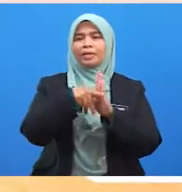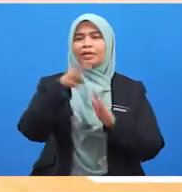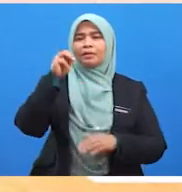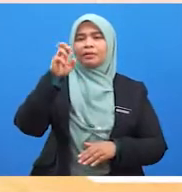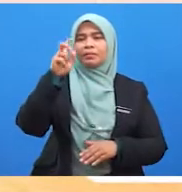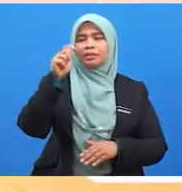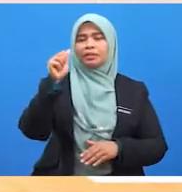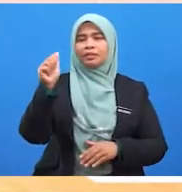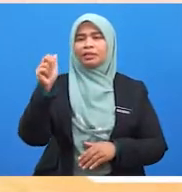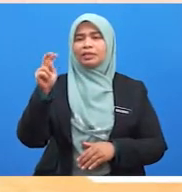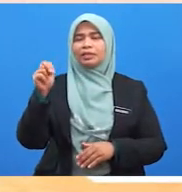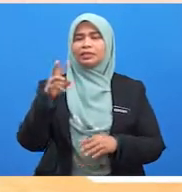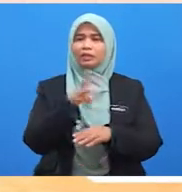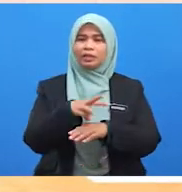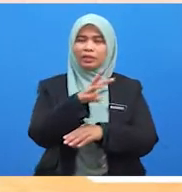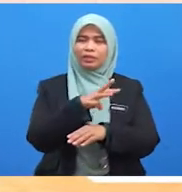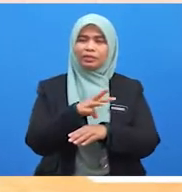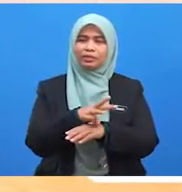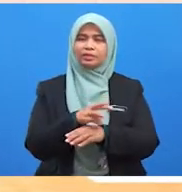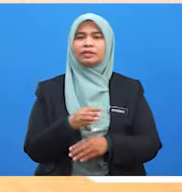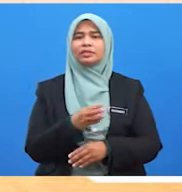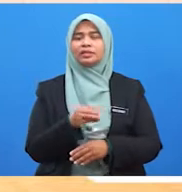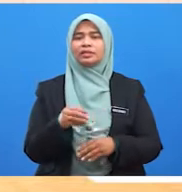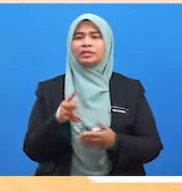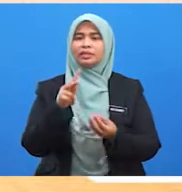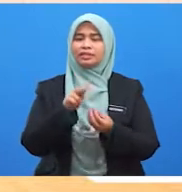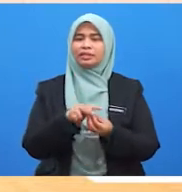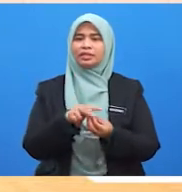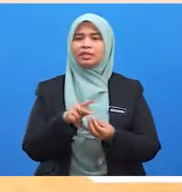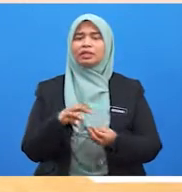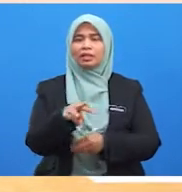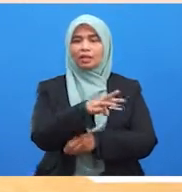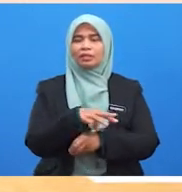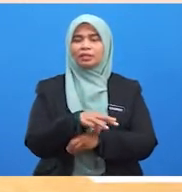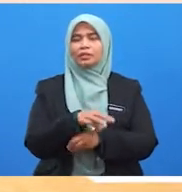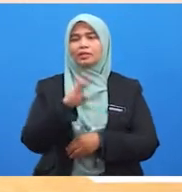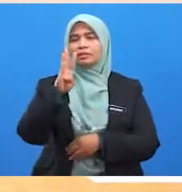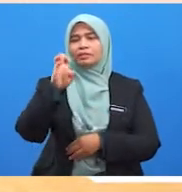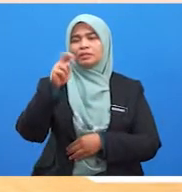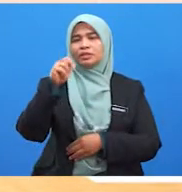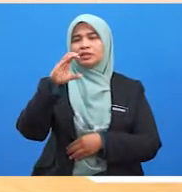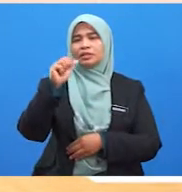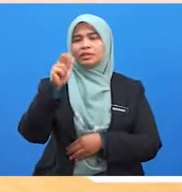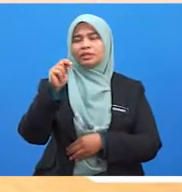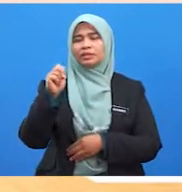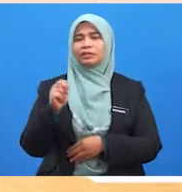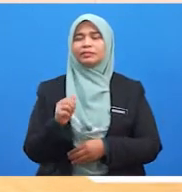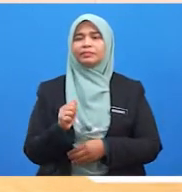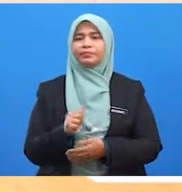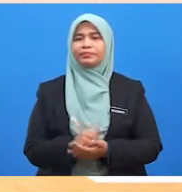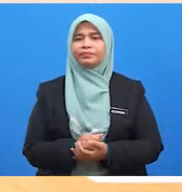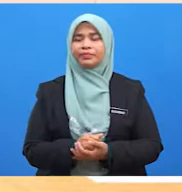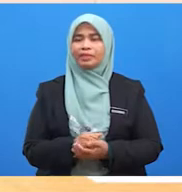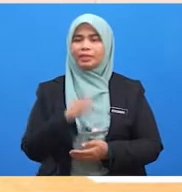pemetaan kawasan, menganggarkan guna tanah dan mengesan kawasan bencana. Baiklah